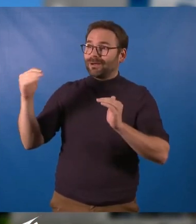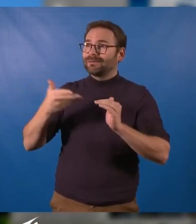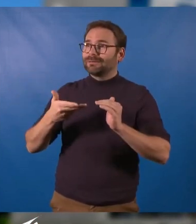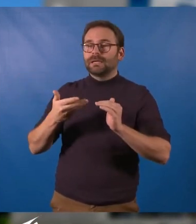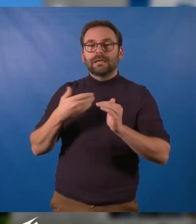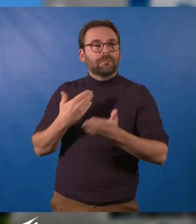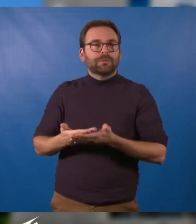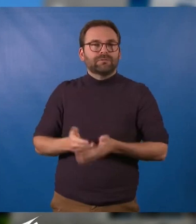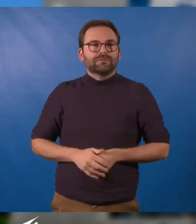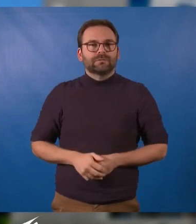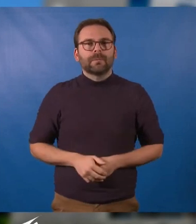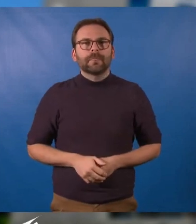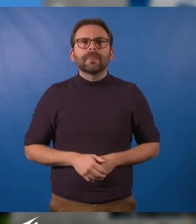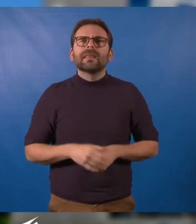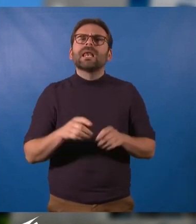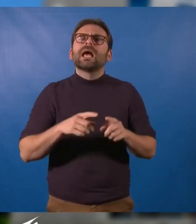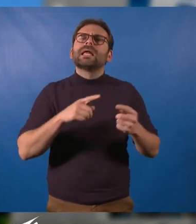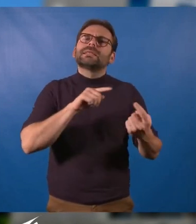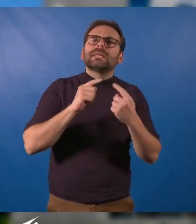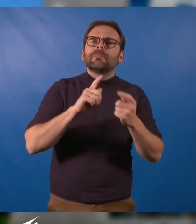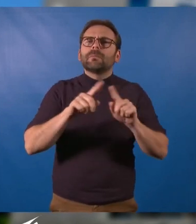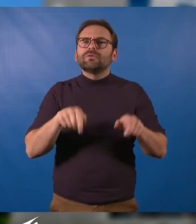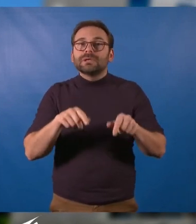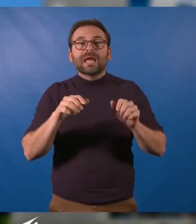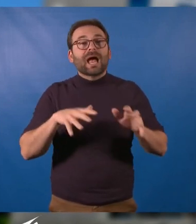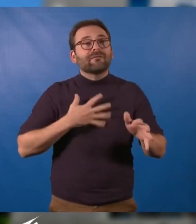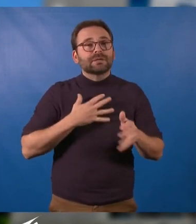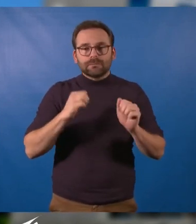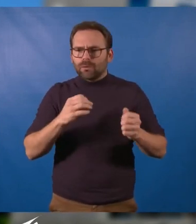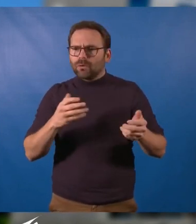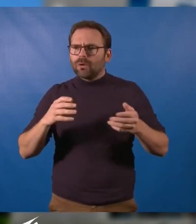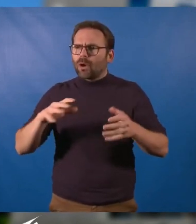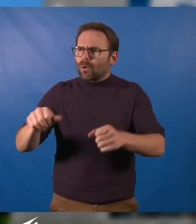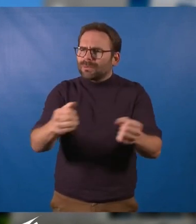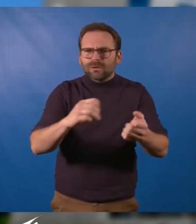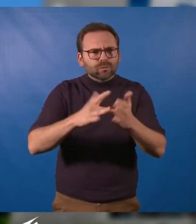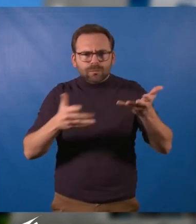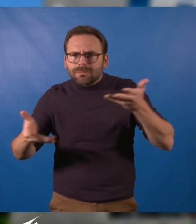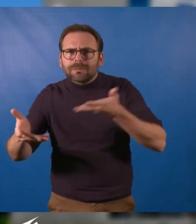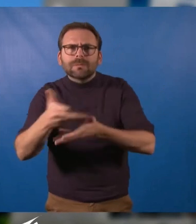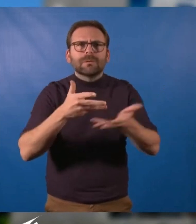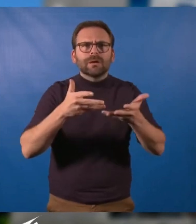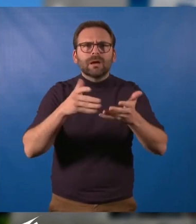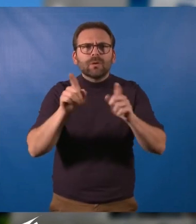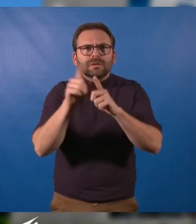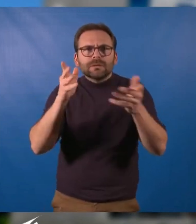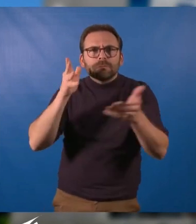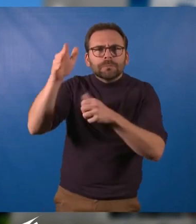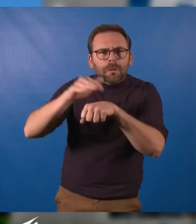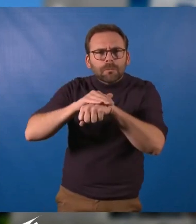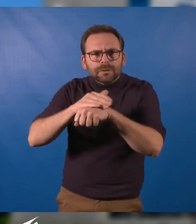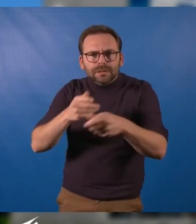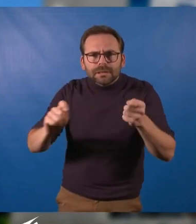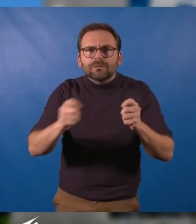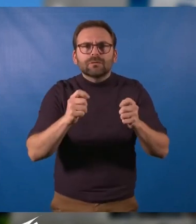les débats budgétaires permettent d'avoir une visibilité sur toutes nos compétences et de fixer les orientations politiques conformément